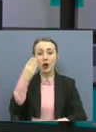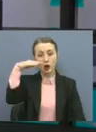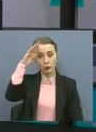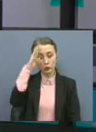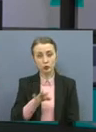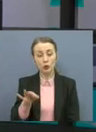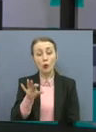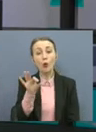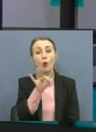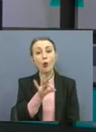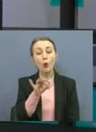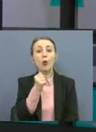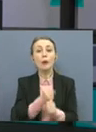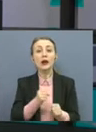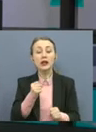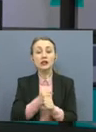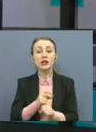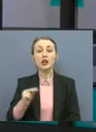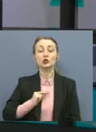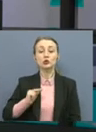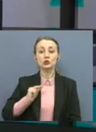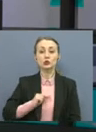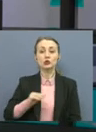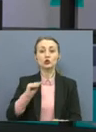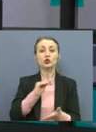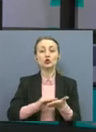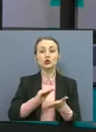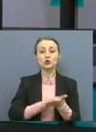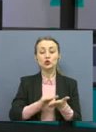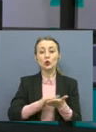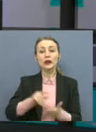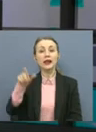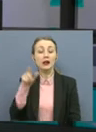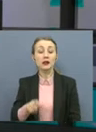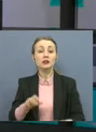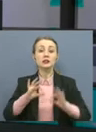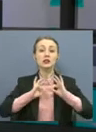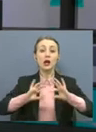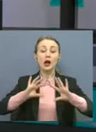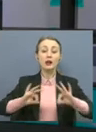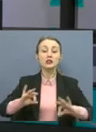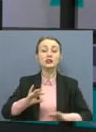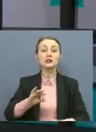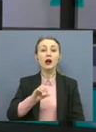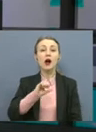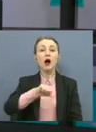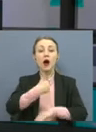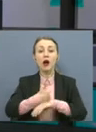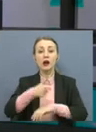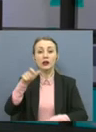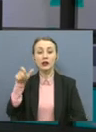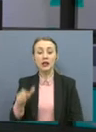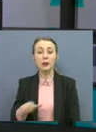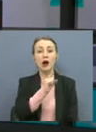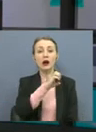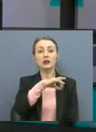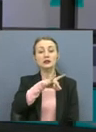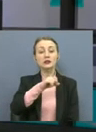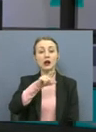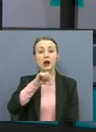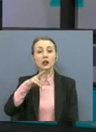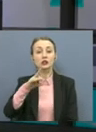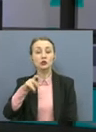сұрағына, оның өз лауазымына жаңадан келгендігін және бұл ауданның өткен жылдағы дамуы бойынша олқылықтар орын алмағанын алға тартты